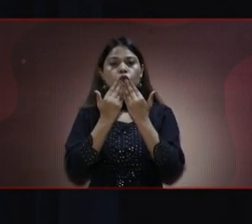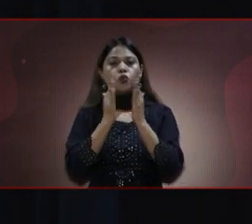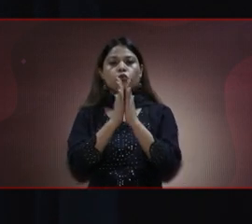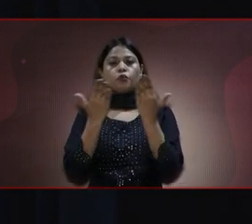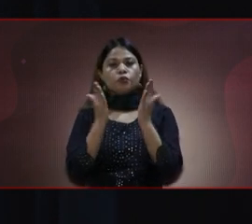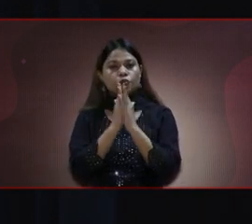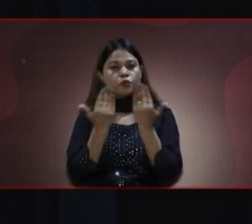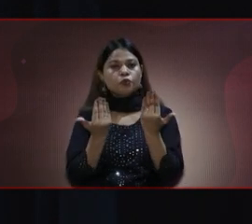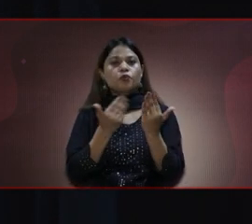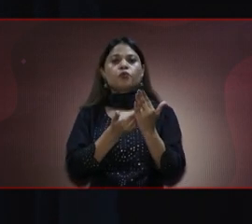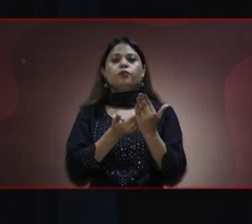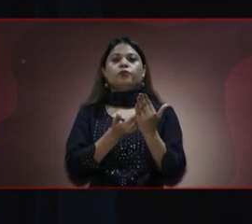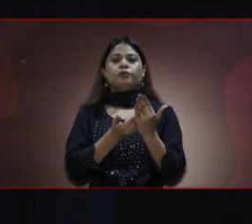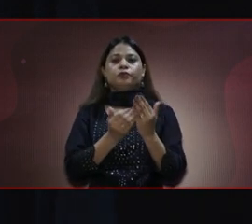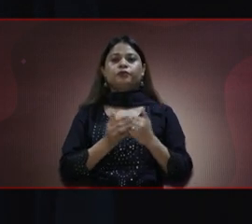पिछले